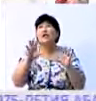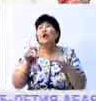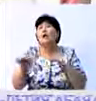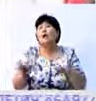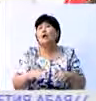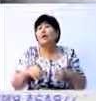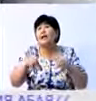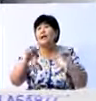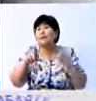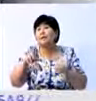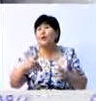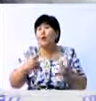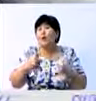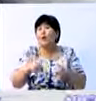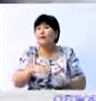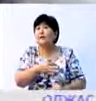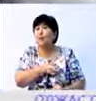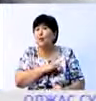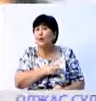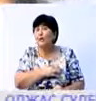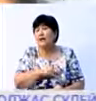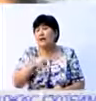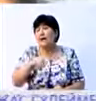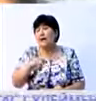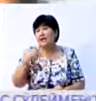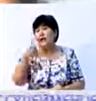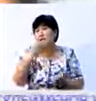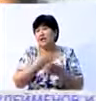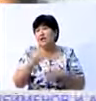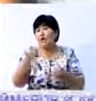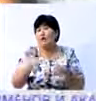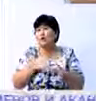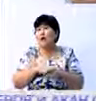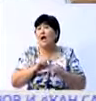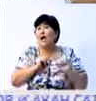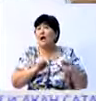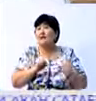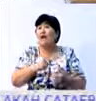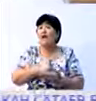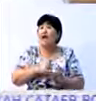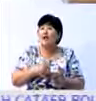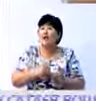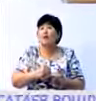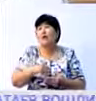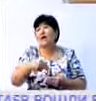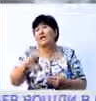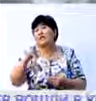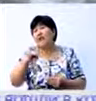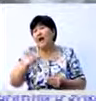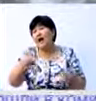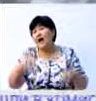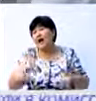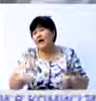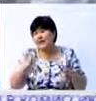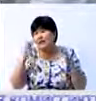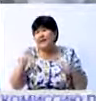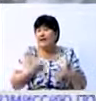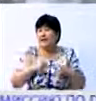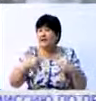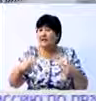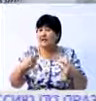задействованы специалисты органов юстиции, палата частных судоисполнителей, адвокаты, нотариусы, работники ЗАГСа и ряда других учреждений и